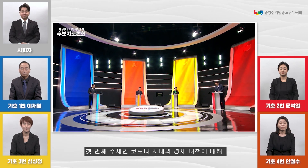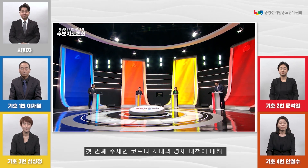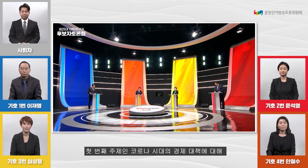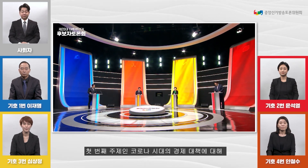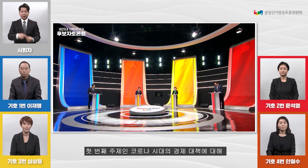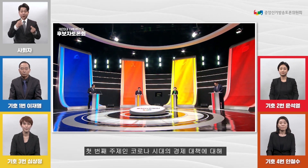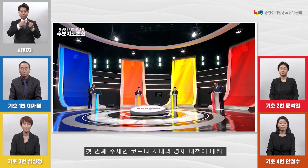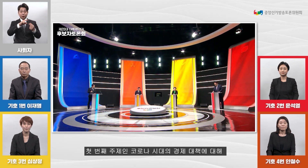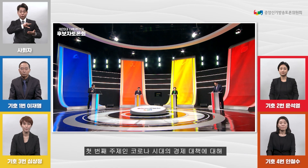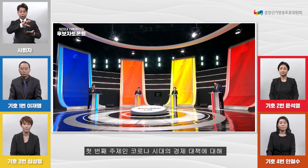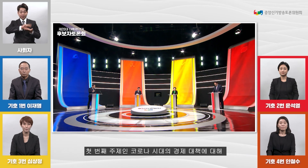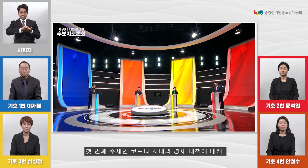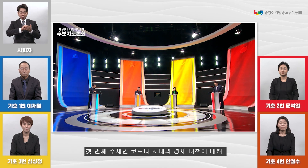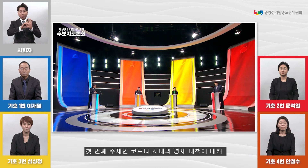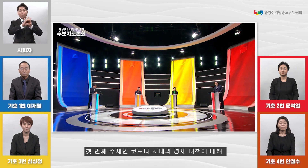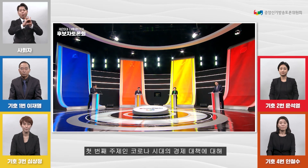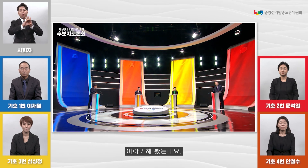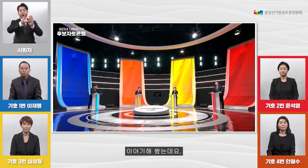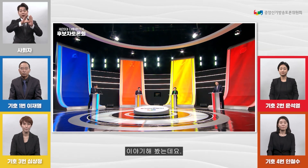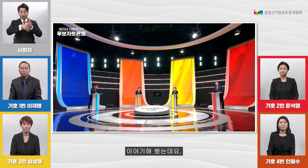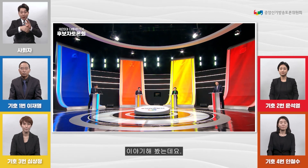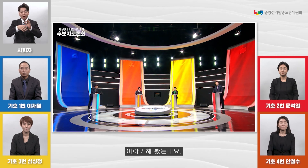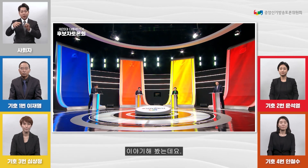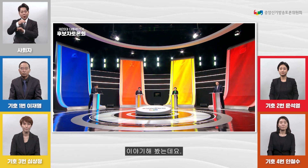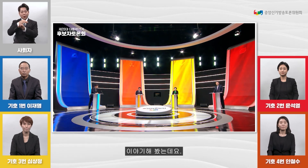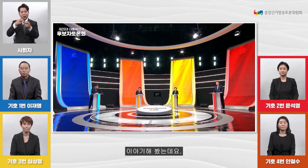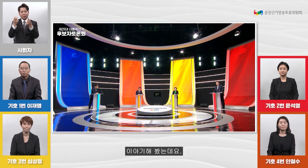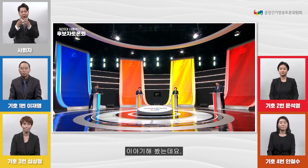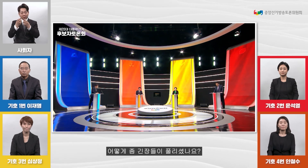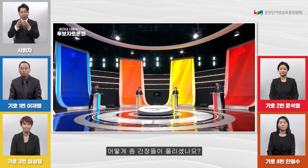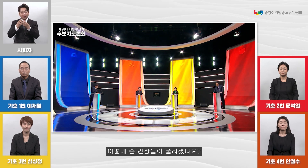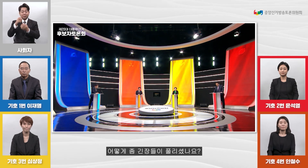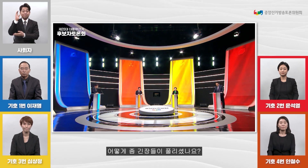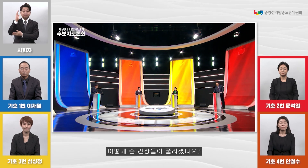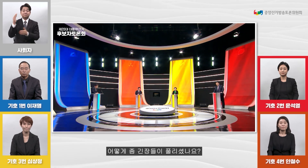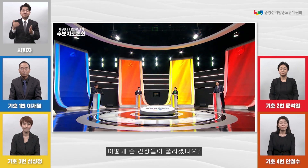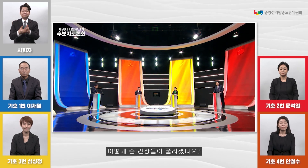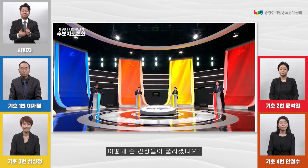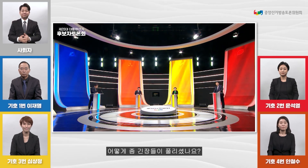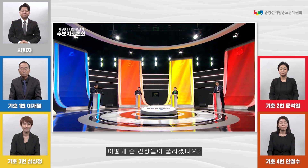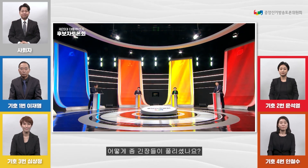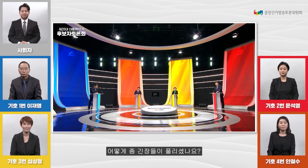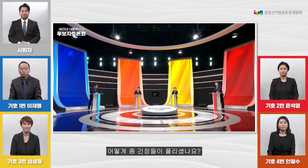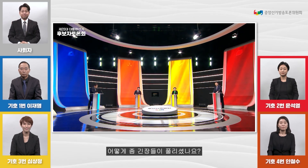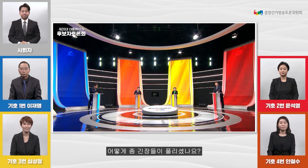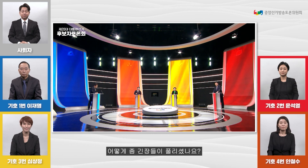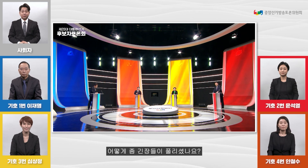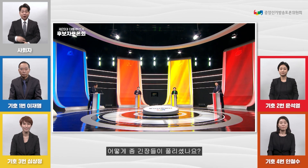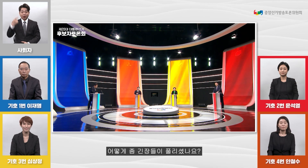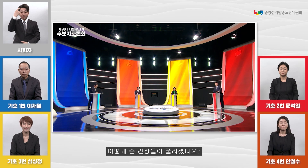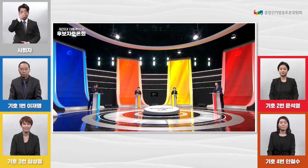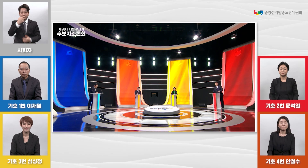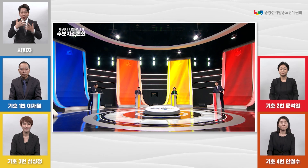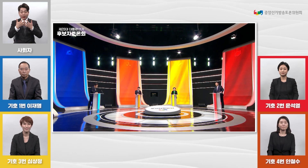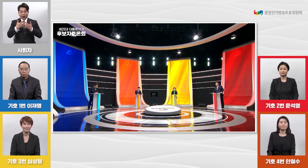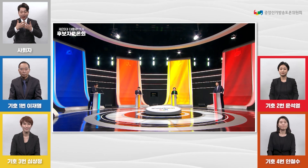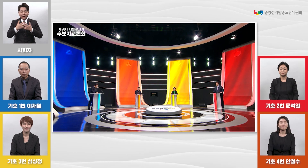주제인 코로나 시대의 경제 대책에 대해 얘기해봤는데요. 어떻게 좀 긴장들이 좀 풀리셨나요?